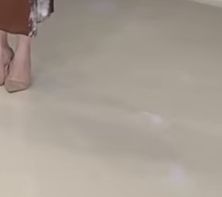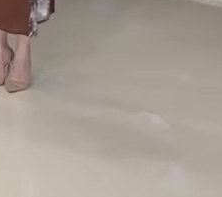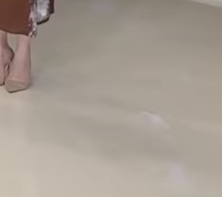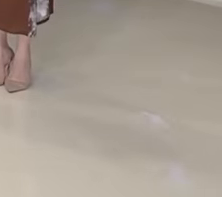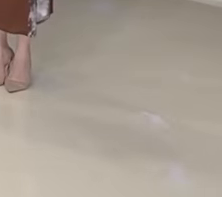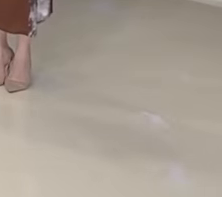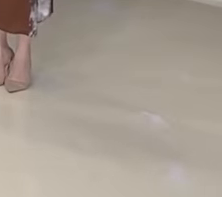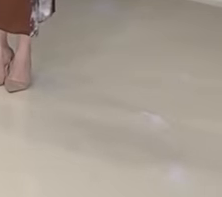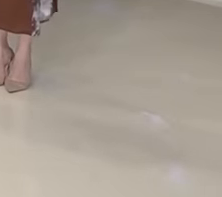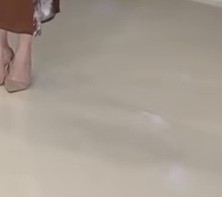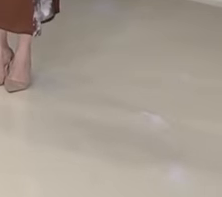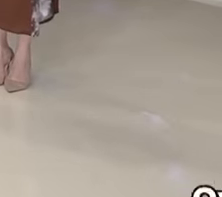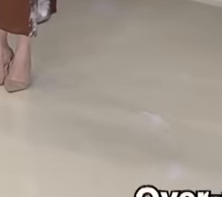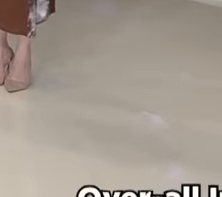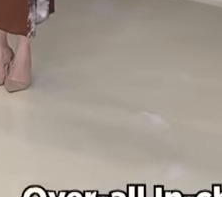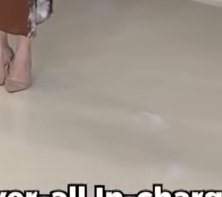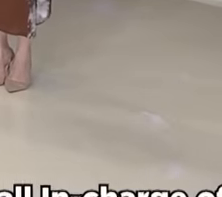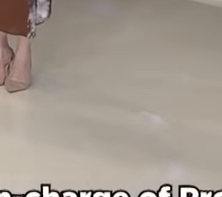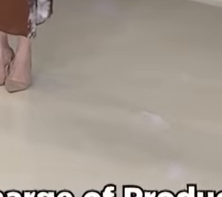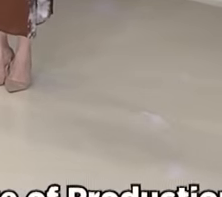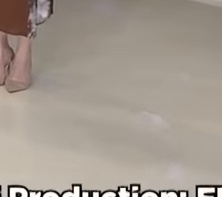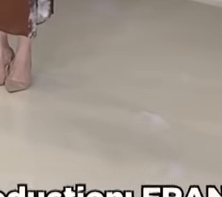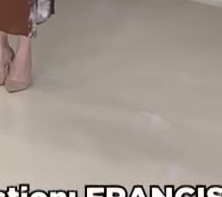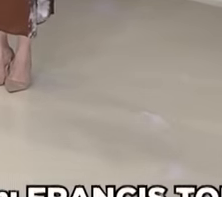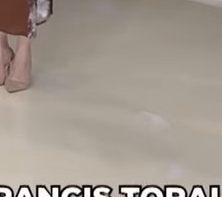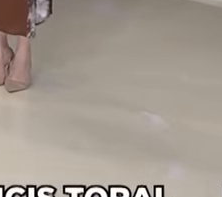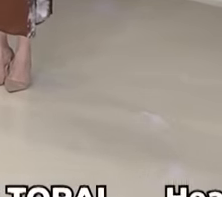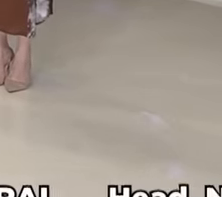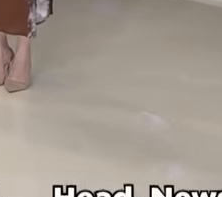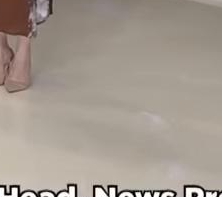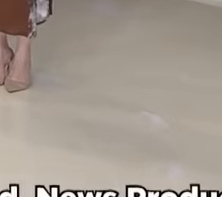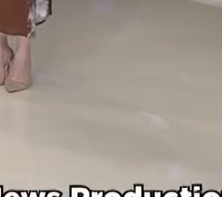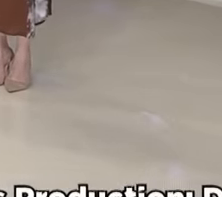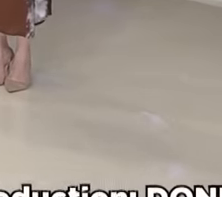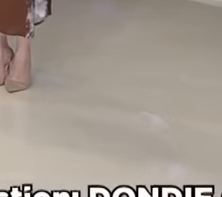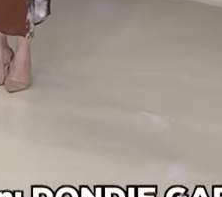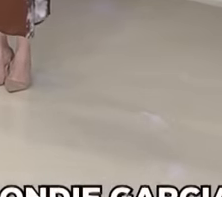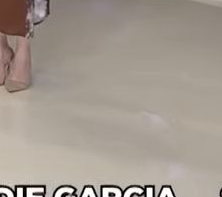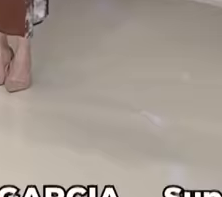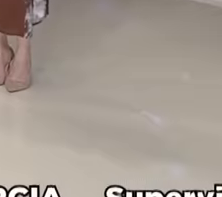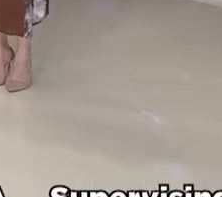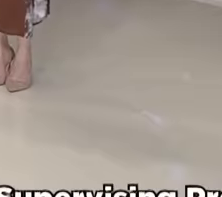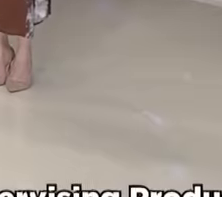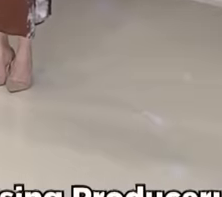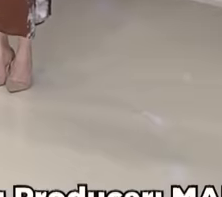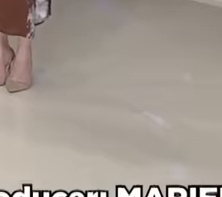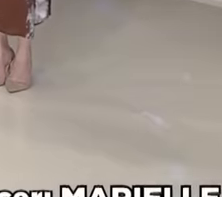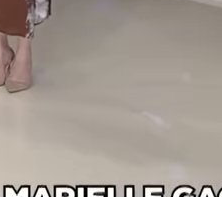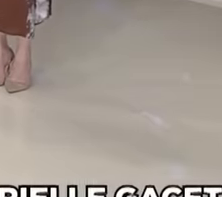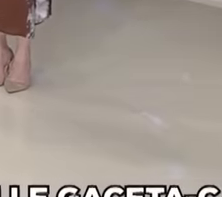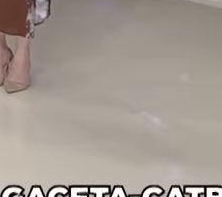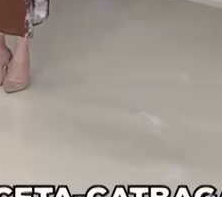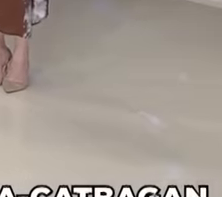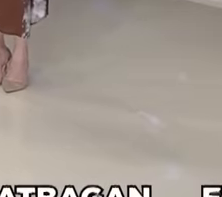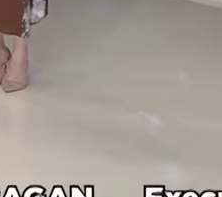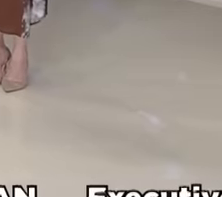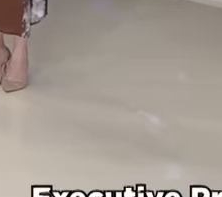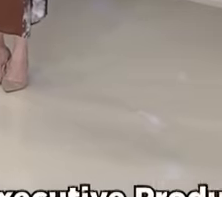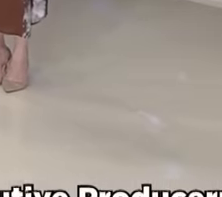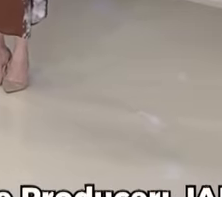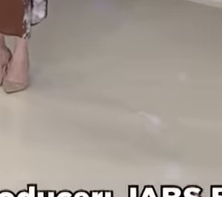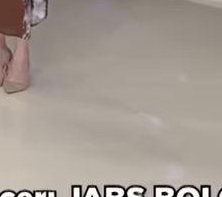At yan ang mga balitang binantayan namin para sa inyo. Ako po si Karen Davila. Anumang hamon, anumang panahon, tapat